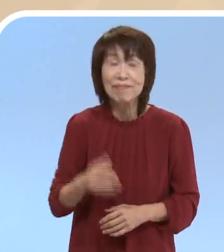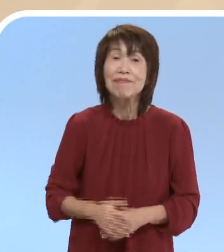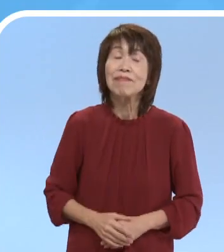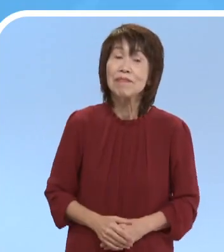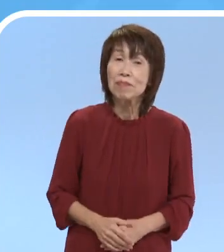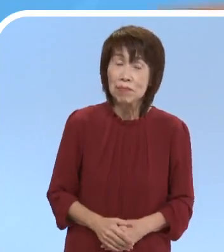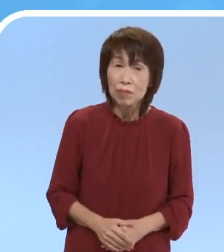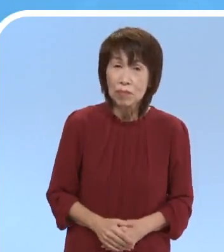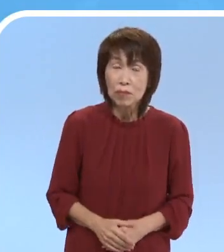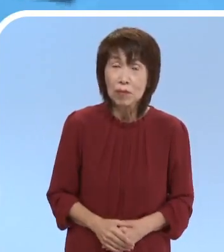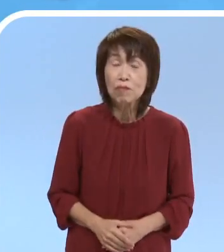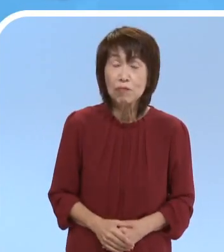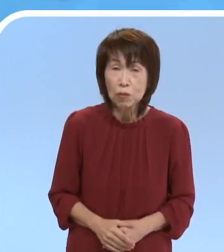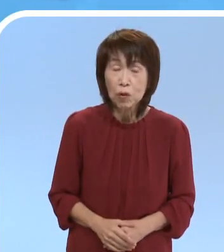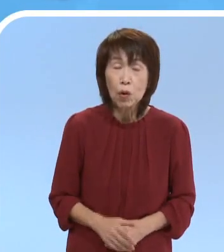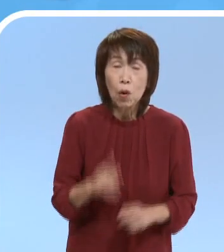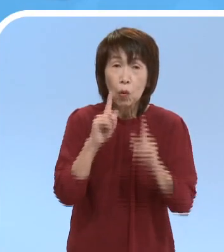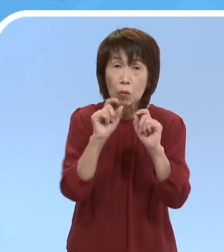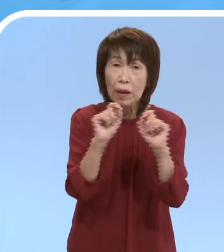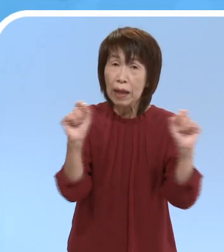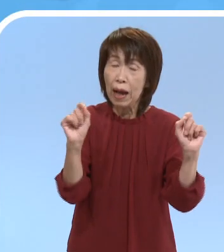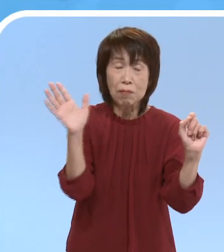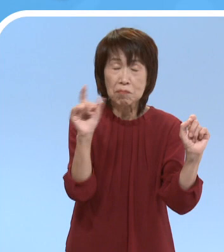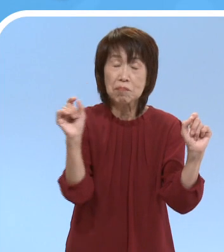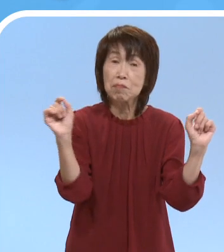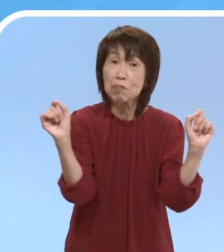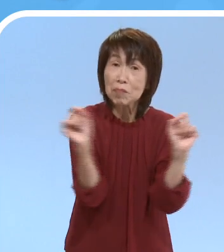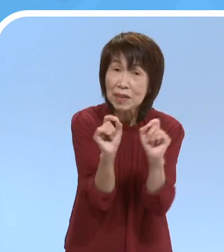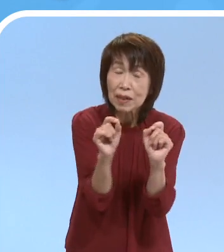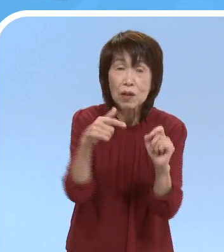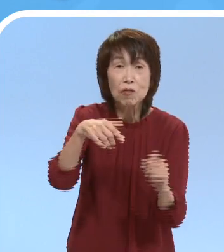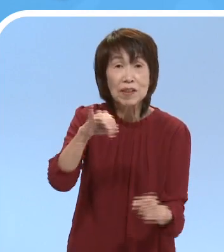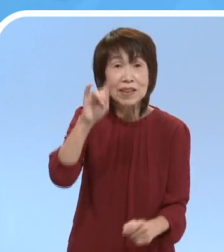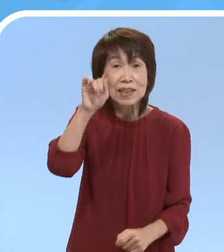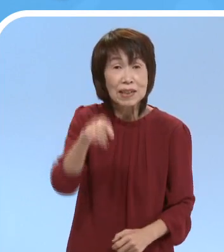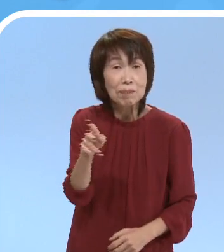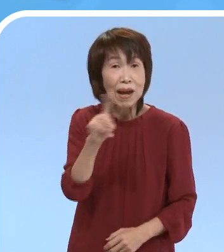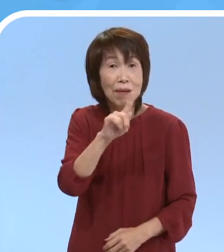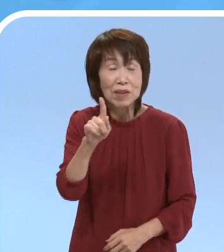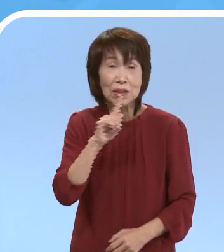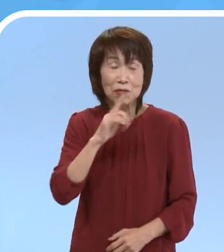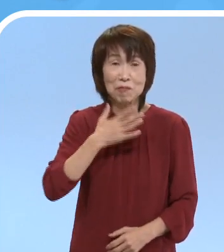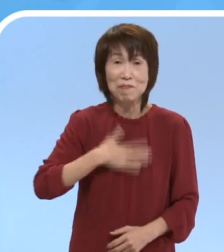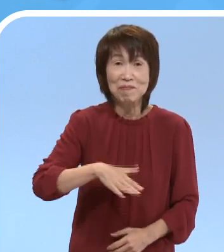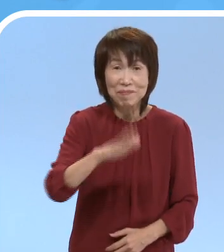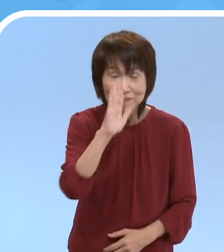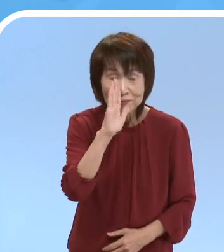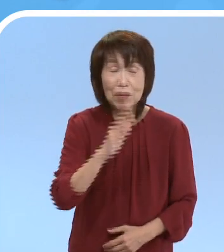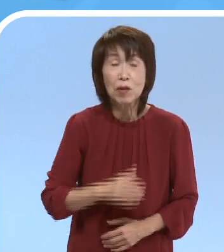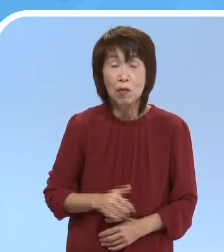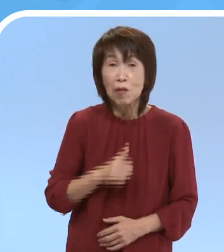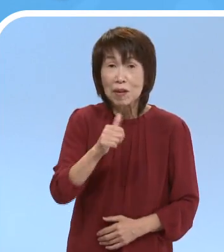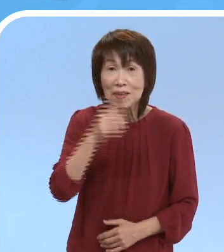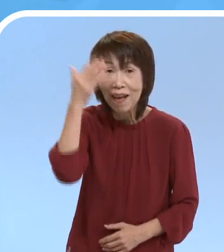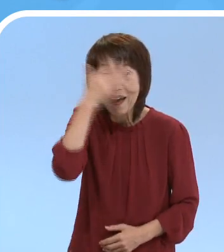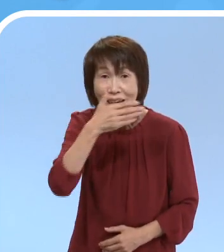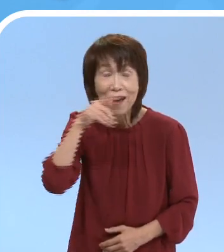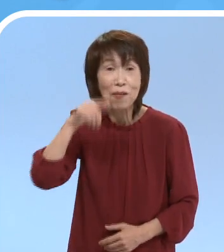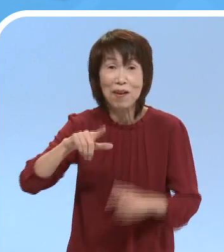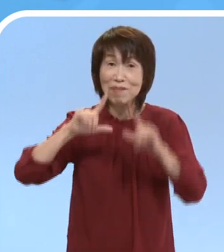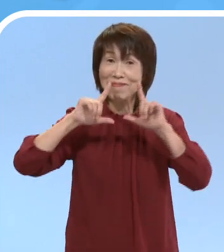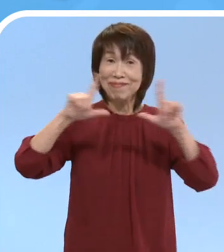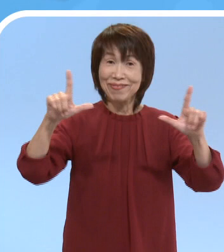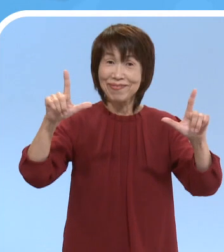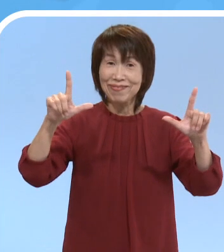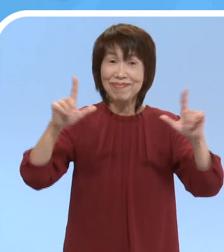中。このコーナーではフィールドパビリオンをフィーパビという愛称で呼び、リポーターが体験リ